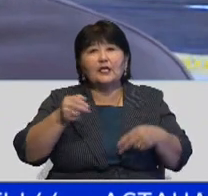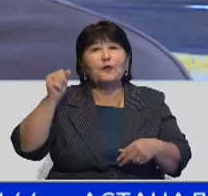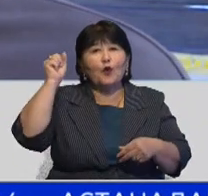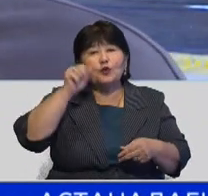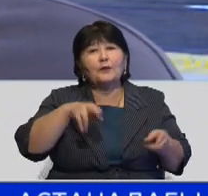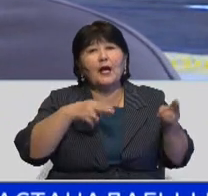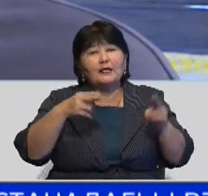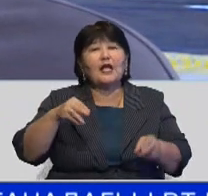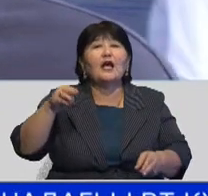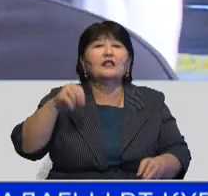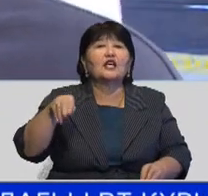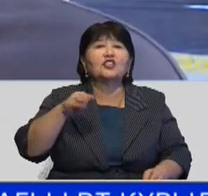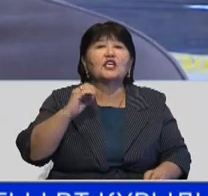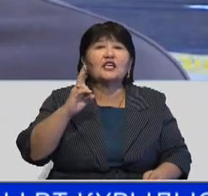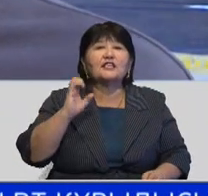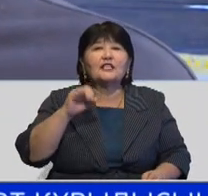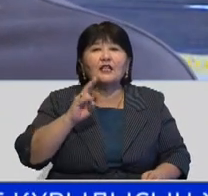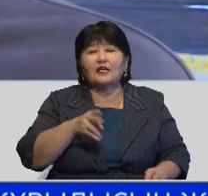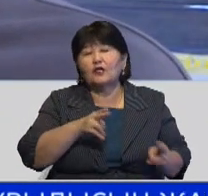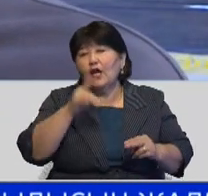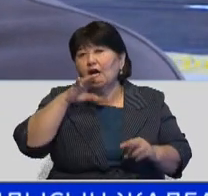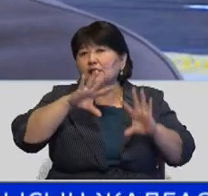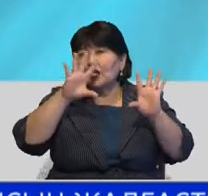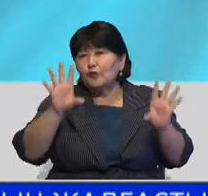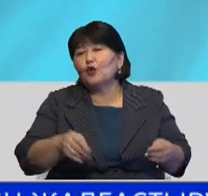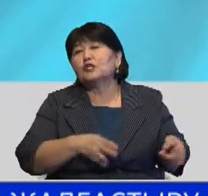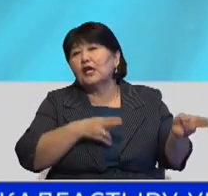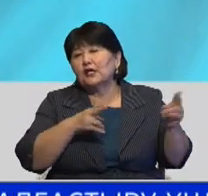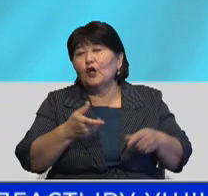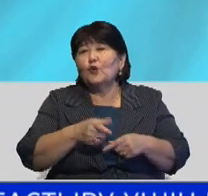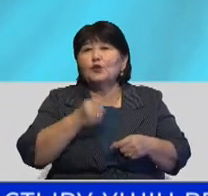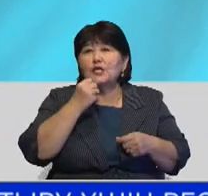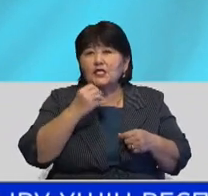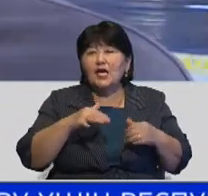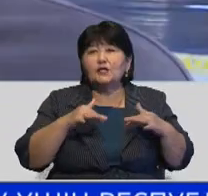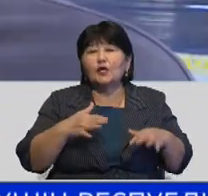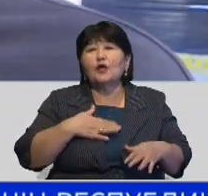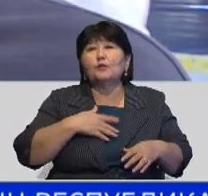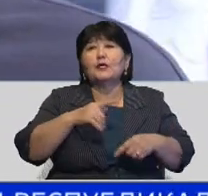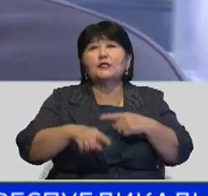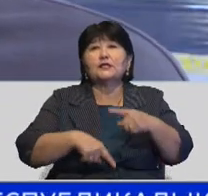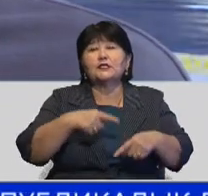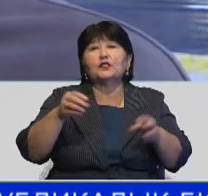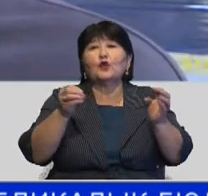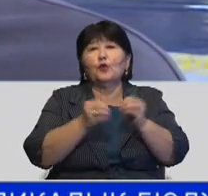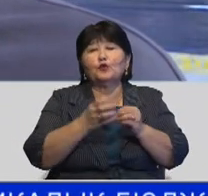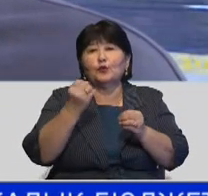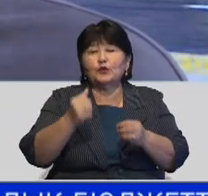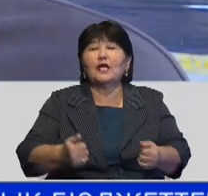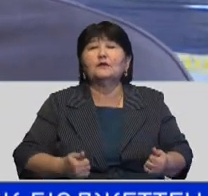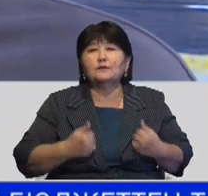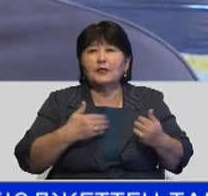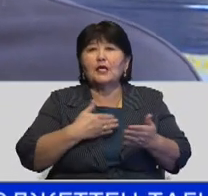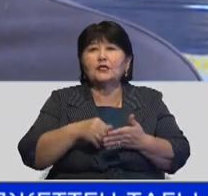жатыр, Тәжікстаннан келіп жатыр. Қазақстан бойынша келіп жатыр, иә. Өте жақсы өтіп жатыр. Біз келесі 10-шы өте одан да белсенді